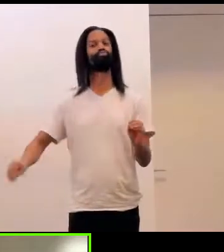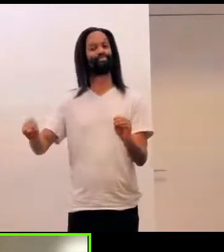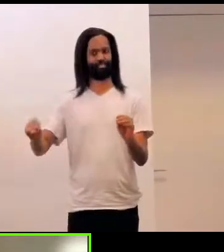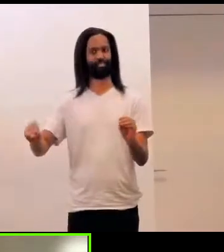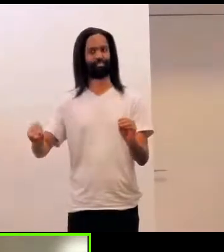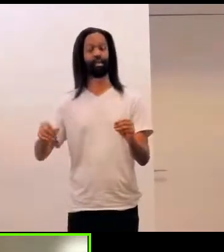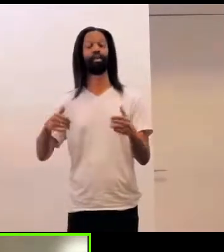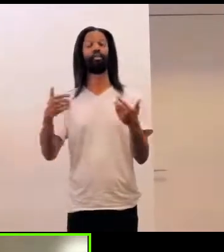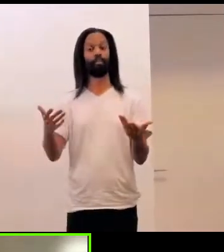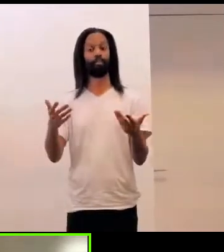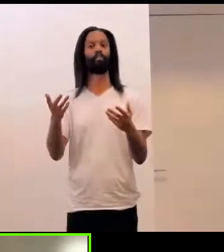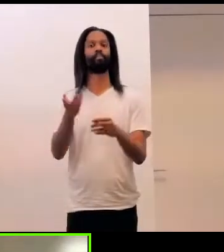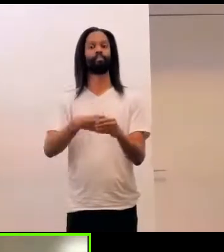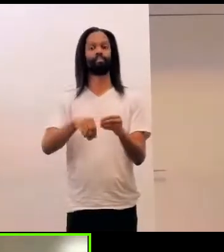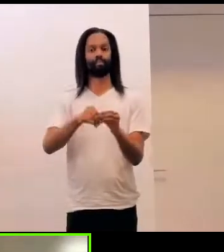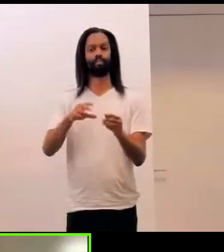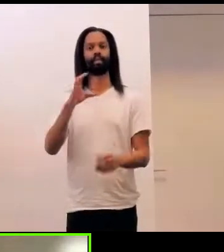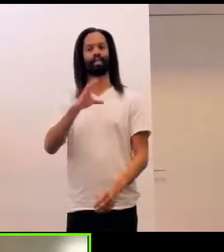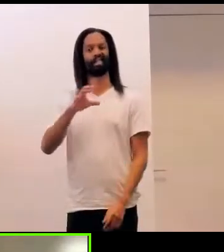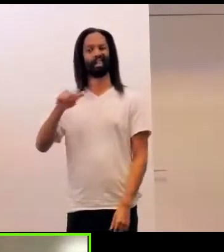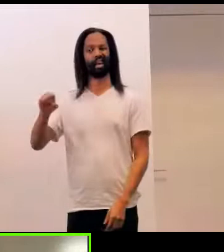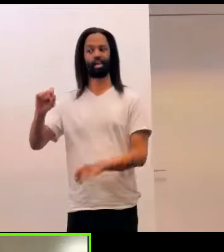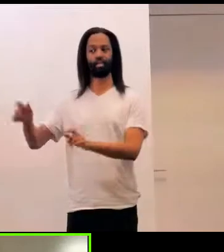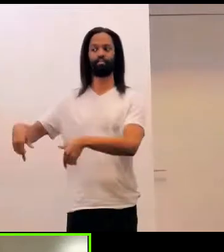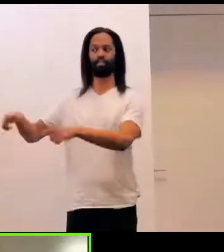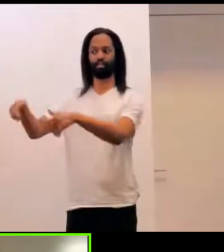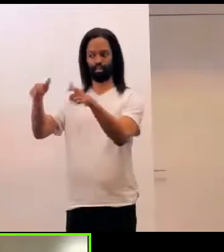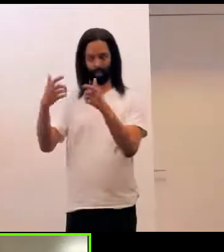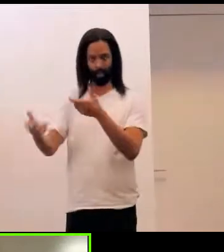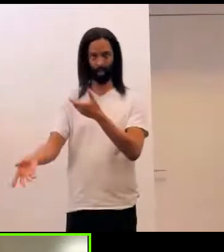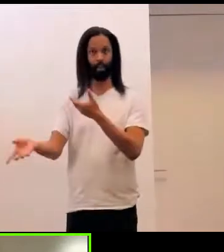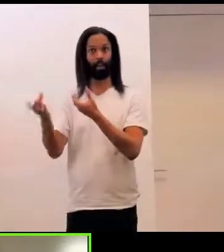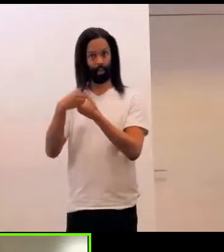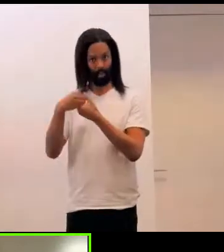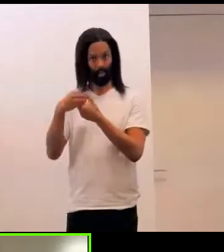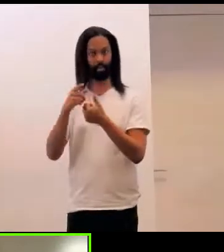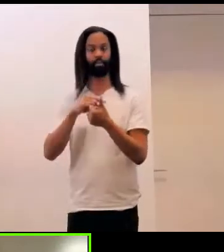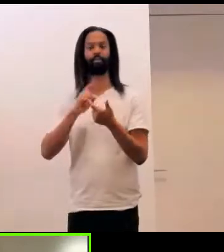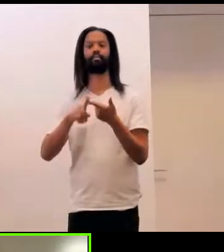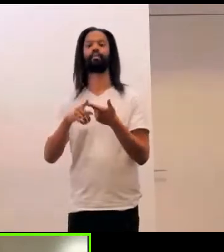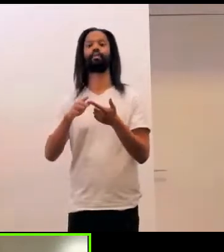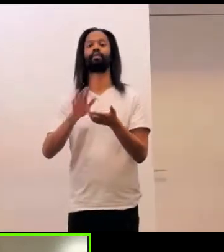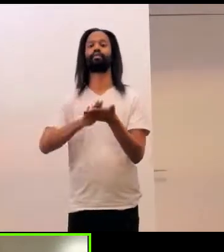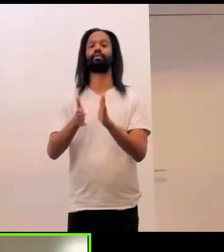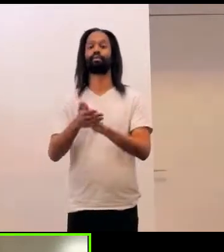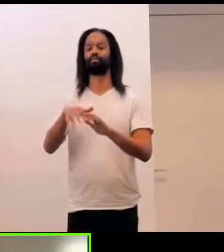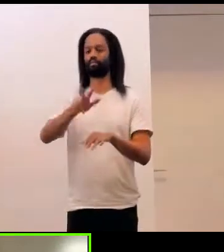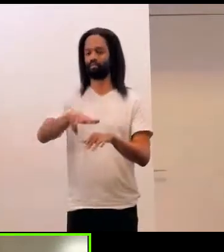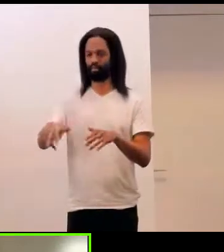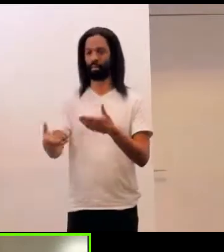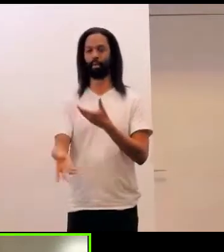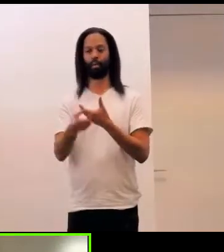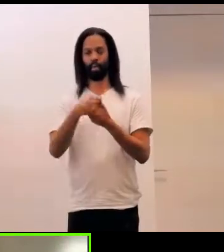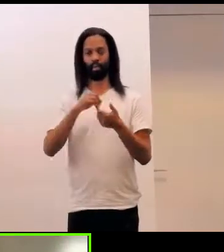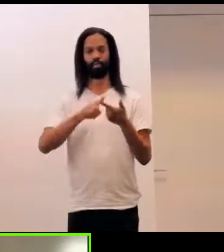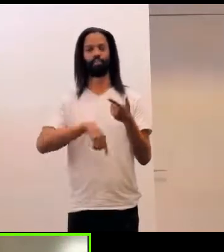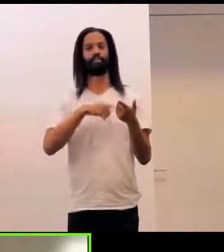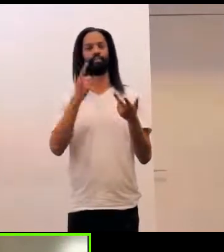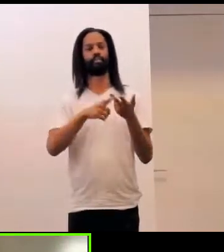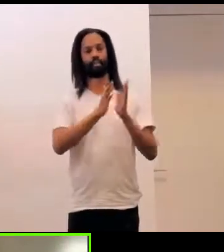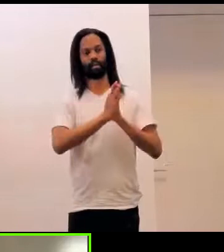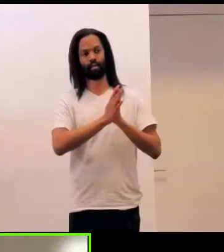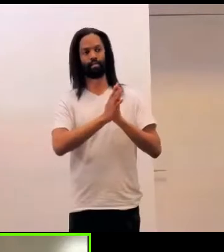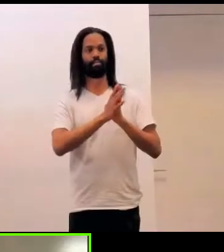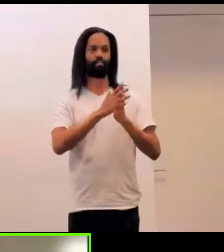les bâtiments du CCAS, les logements et associations, ainsi que les édifices cultuels. Donc, ce